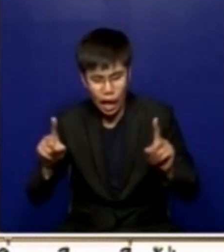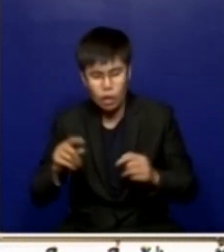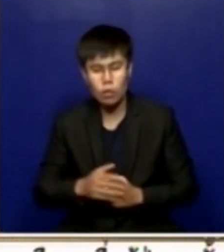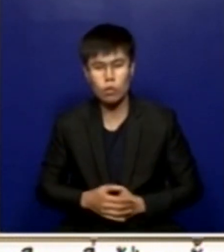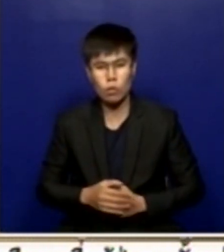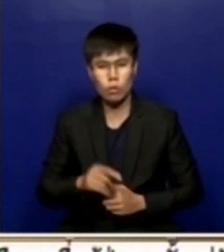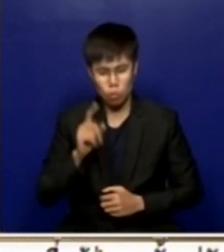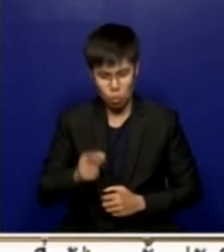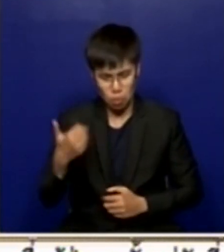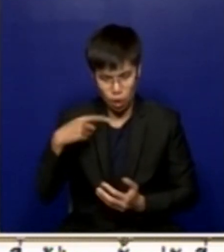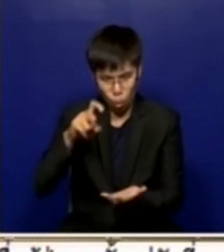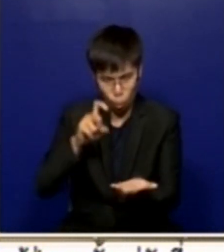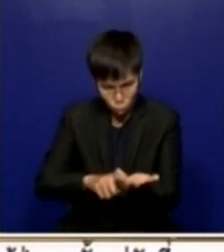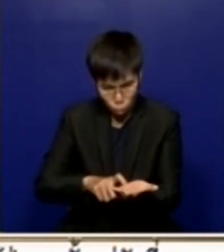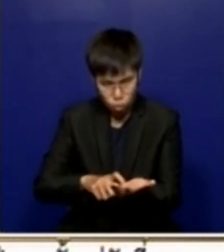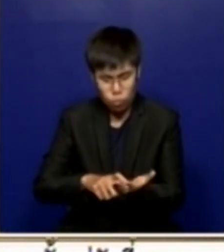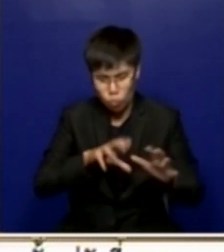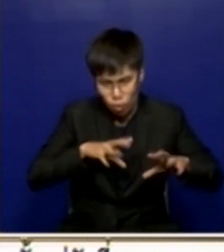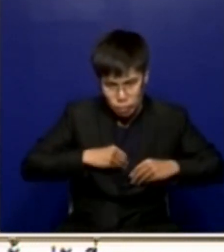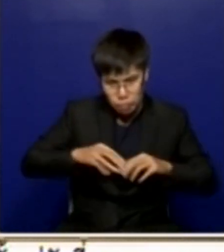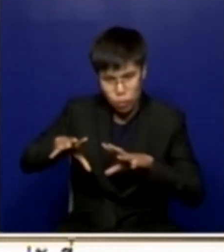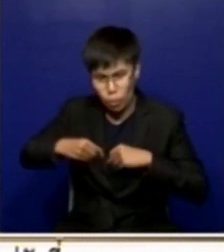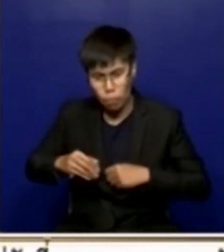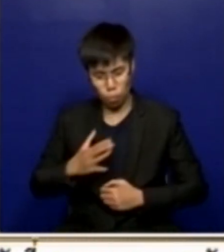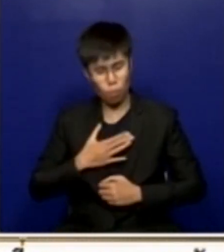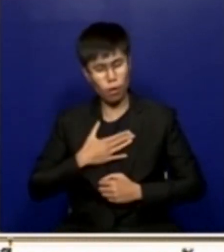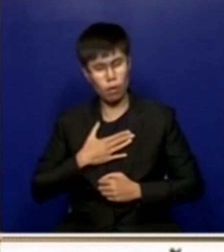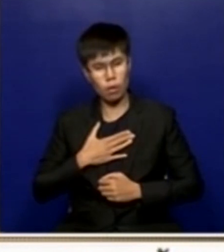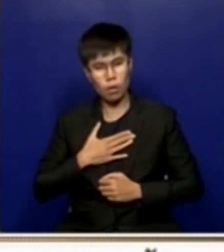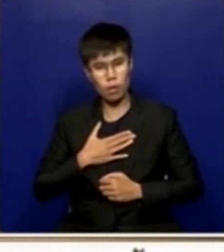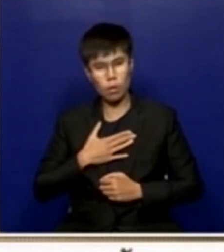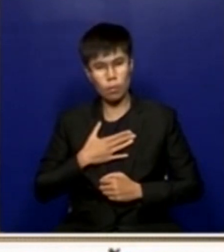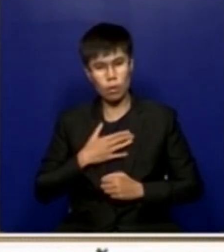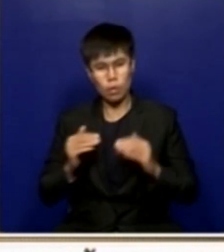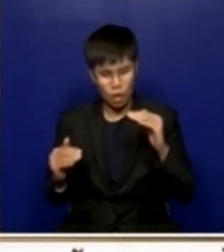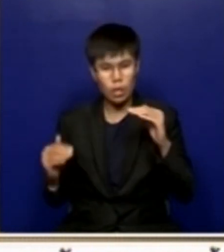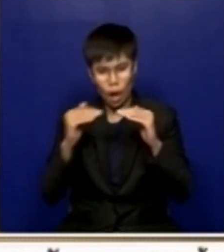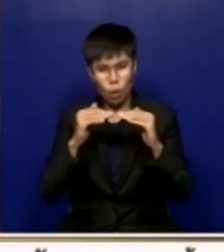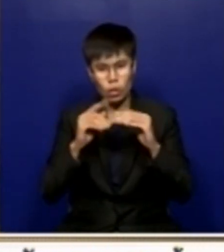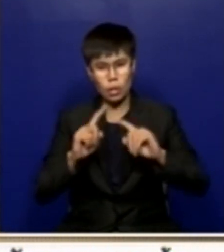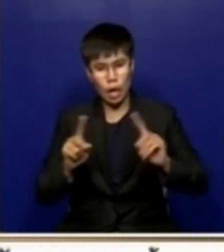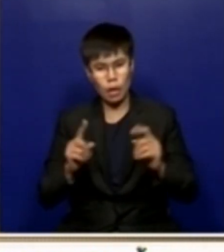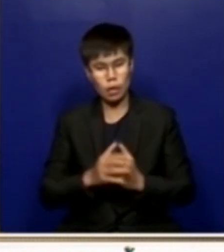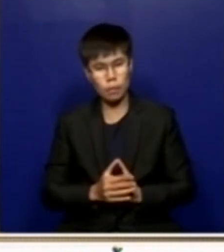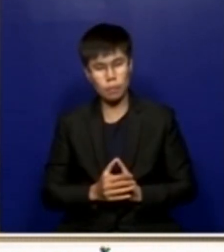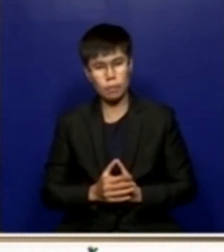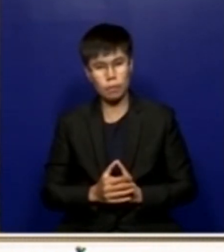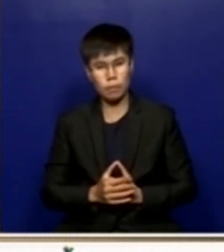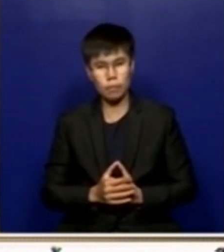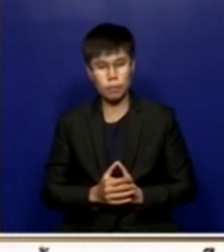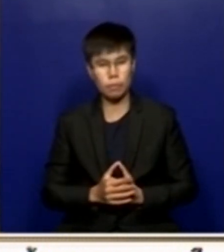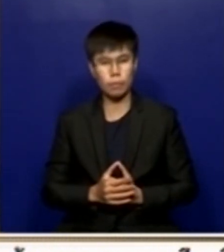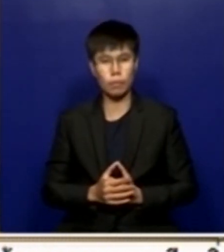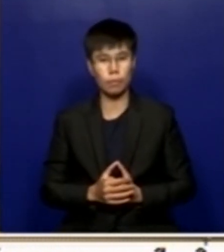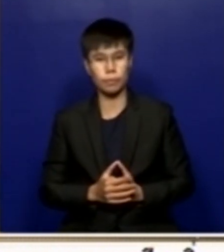มติครับท่านก็ไม่เห็นว่าผมไม่เป็นการตรงไหนก็จะนั้นและที่ผมอธิบายเพิ่มเติมนะครับนี่ทางฝ่ายอาคาร